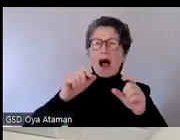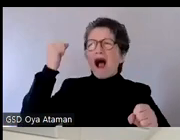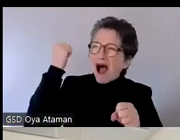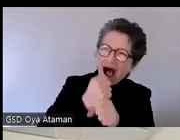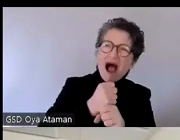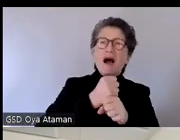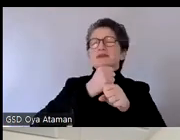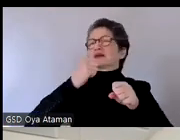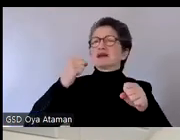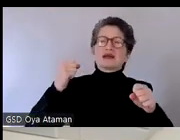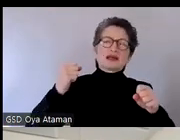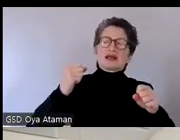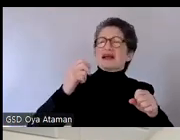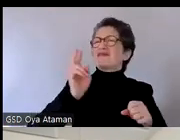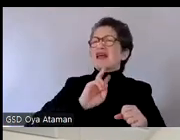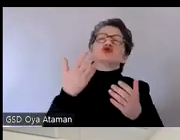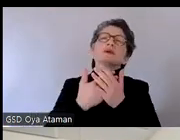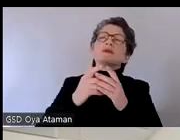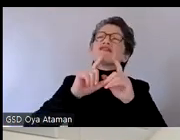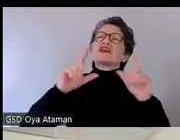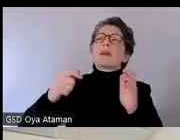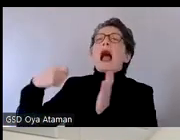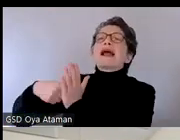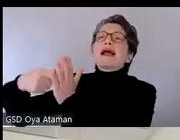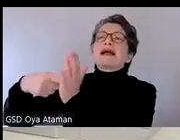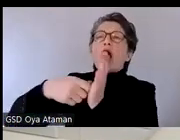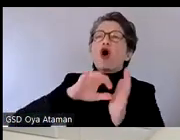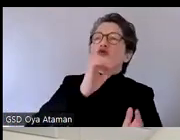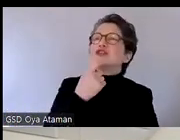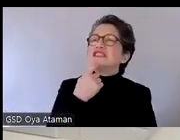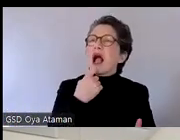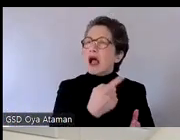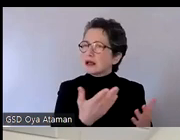Behörden, die zum Beispiel Beschaffung zuständig sind.